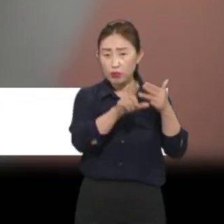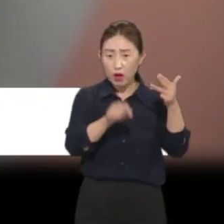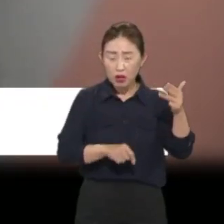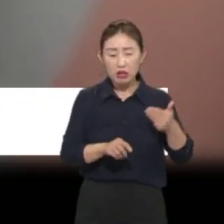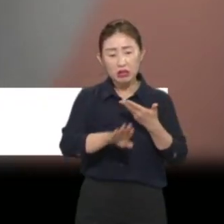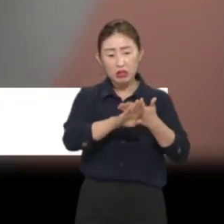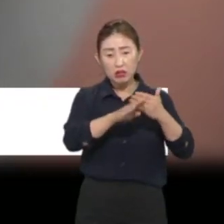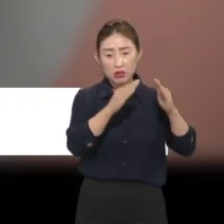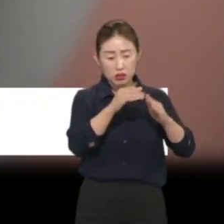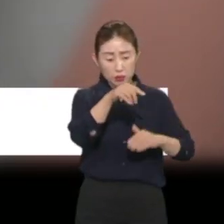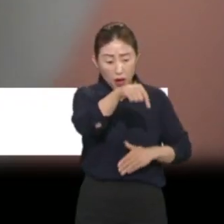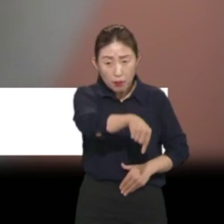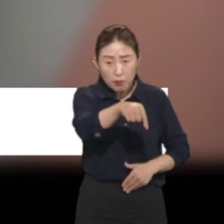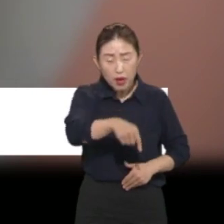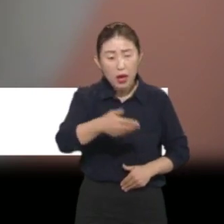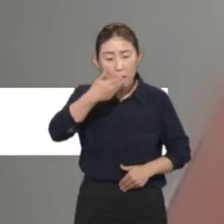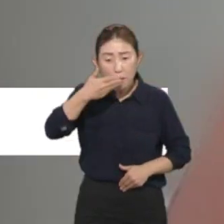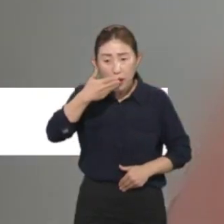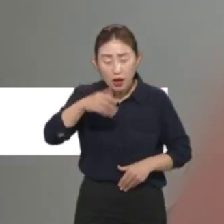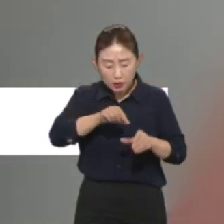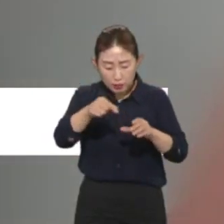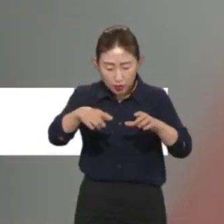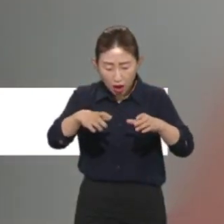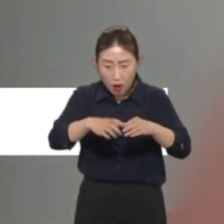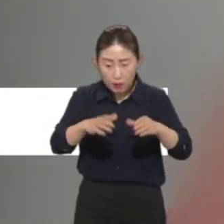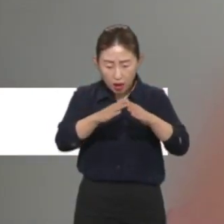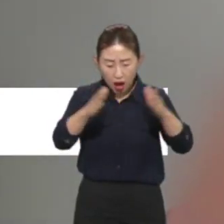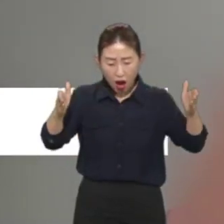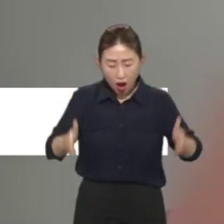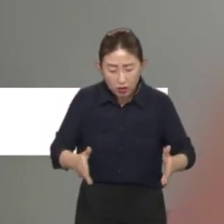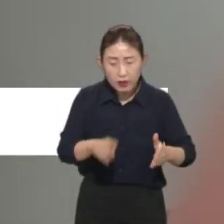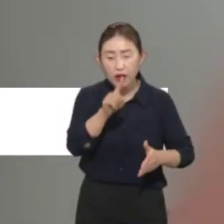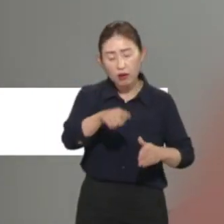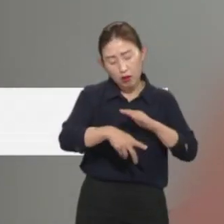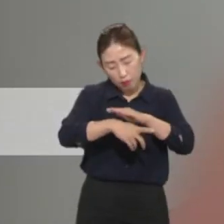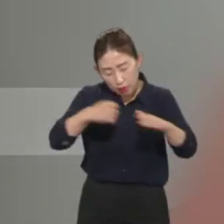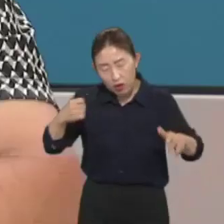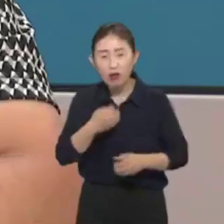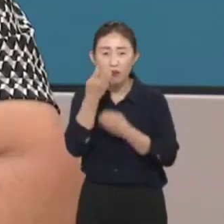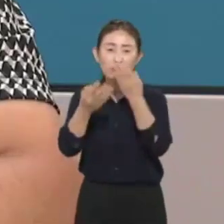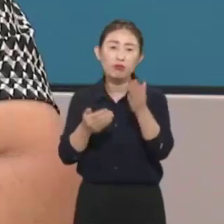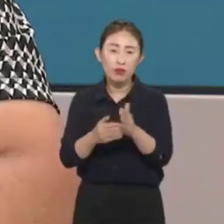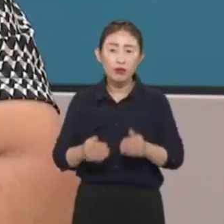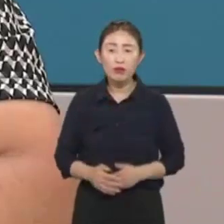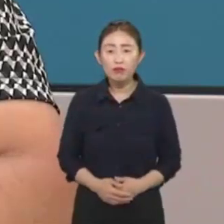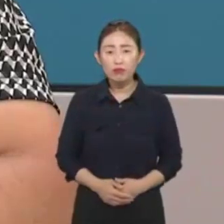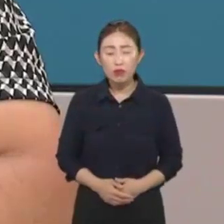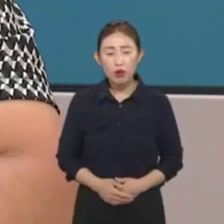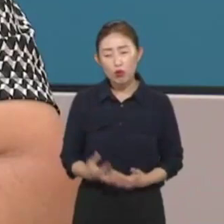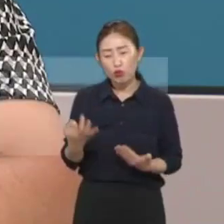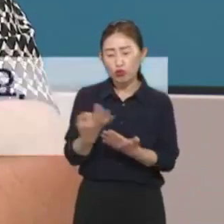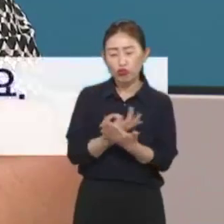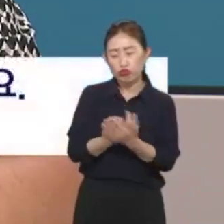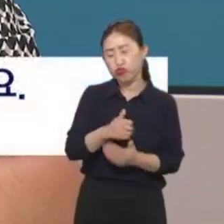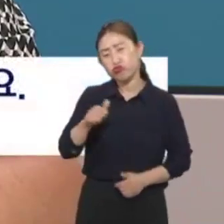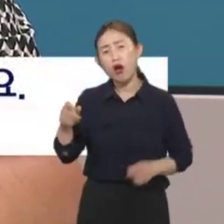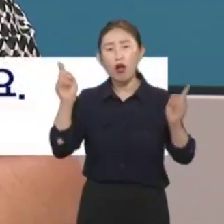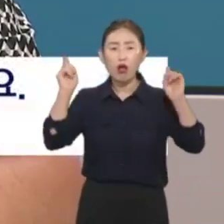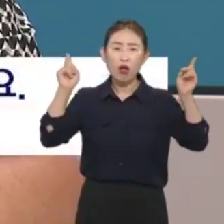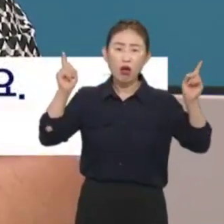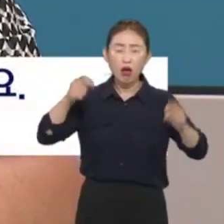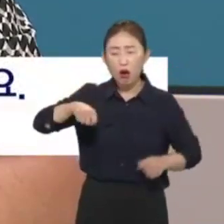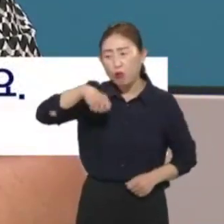집 앞으로 배달된 즉석밥 한 상자를 절도했다는 사실도 털어놓았습니다. 먹고 살기 어려워서 그